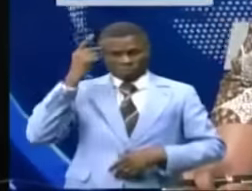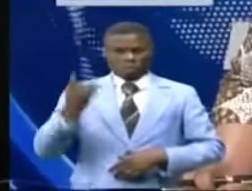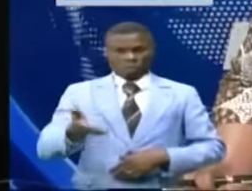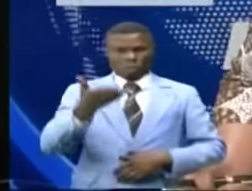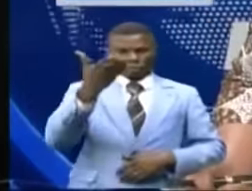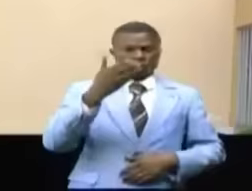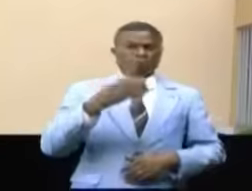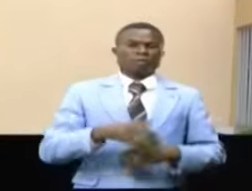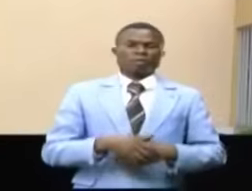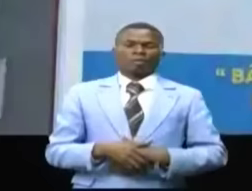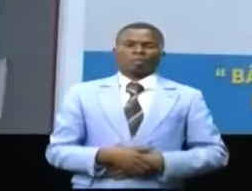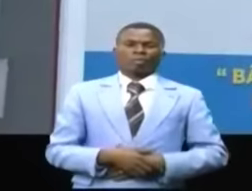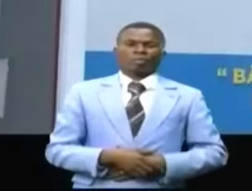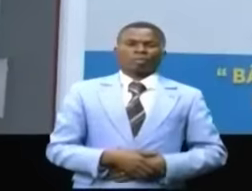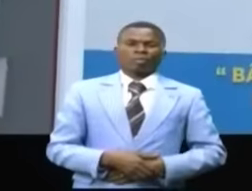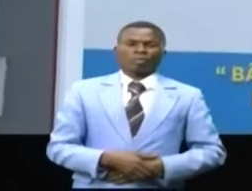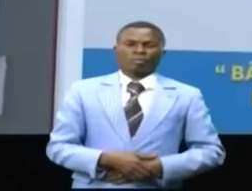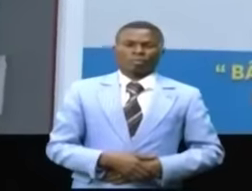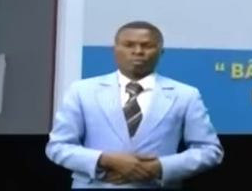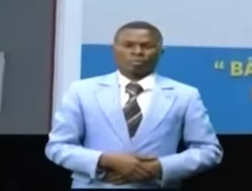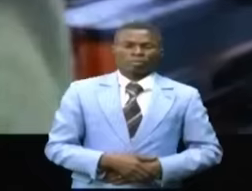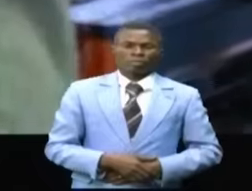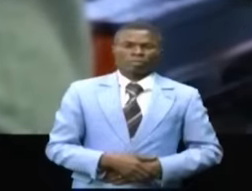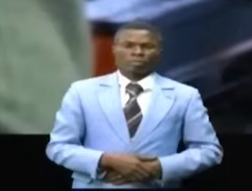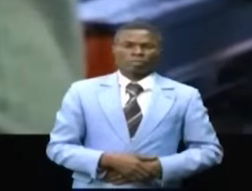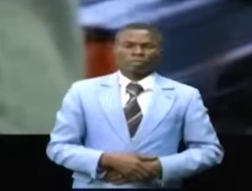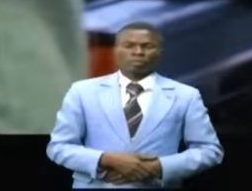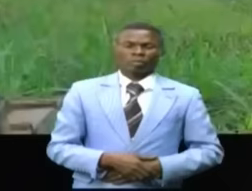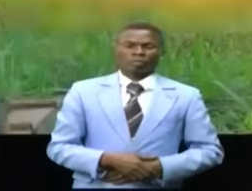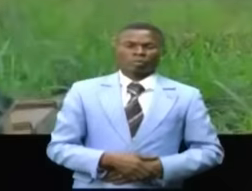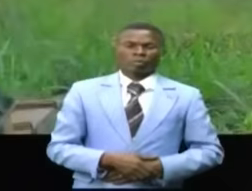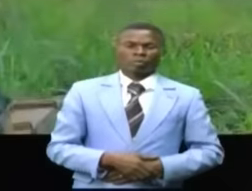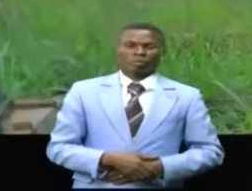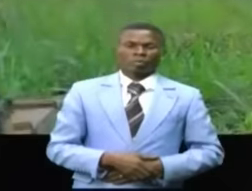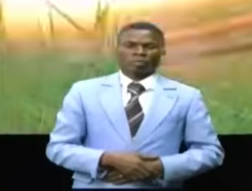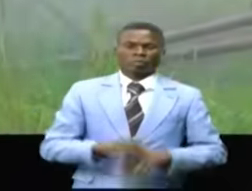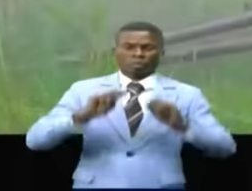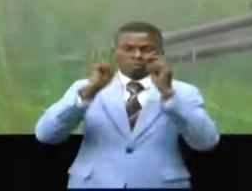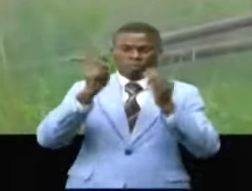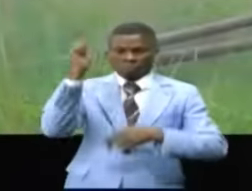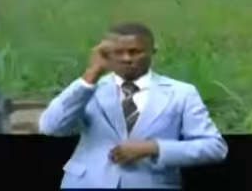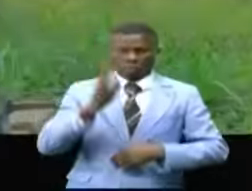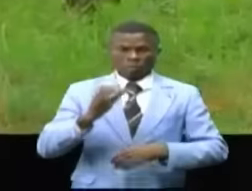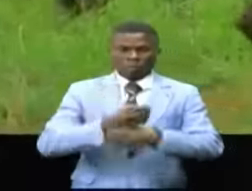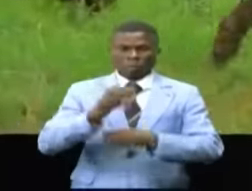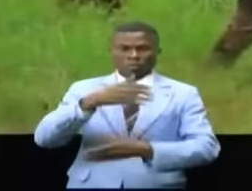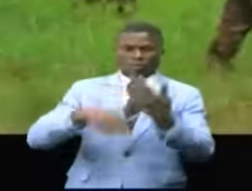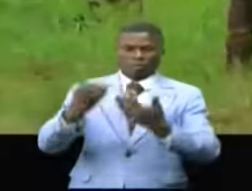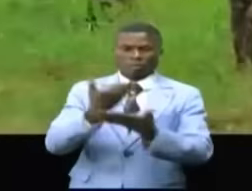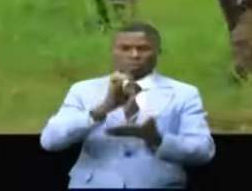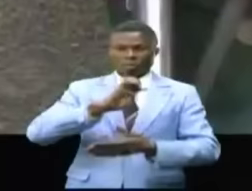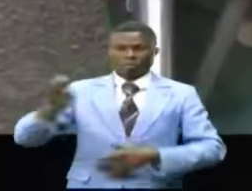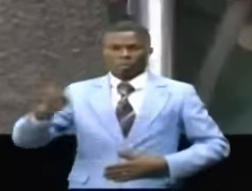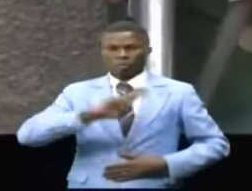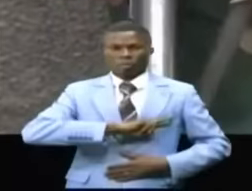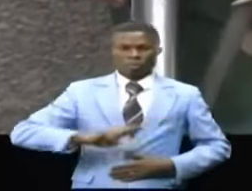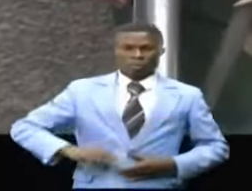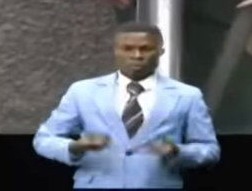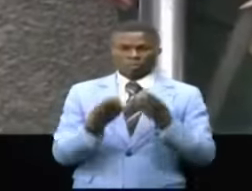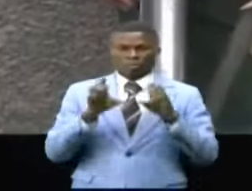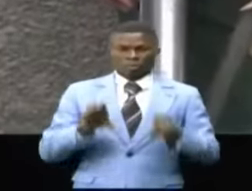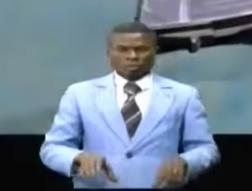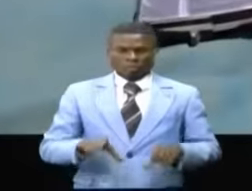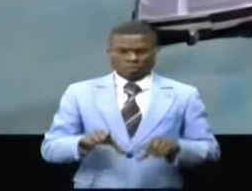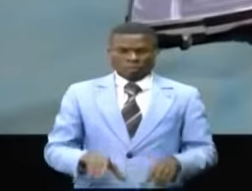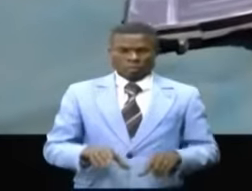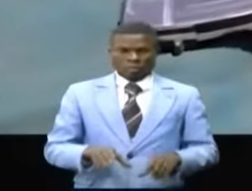commissaire. Les groupes armés et d'autres mouvements terroristes qui sèment la terreur dans l'est de la République démocratique du